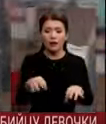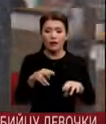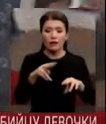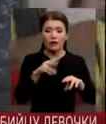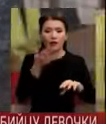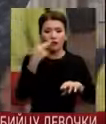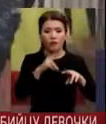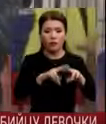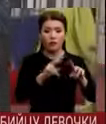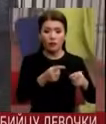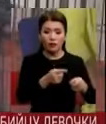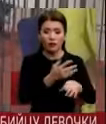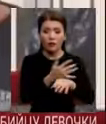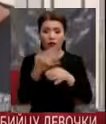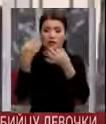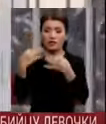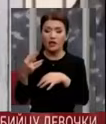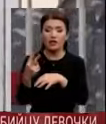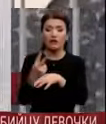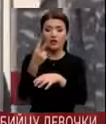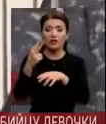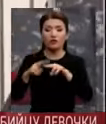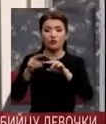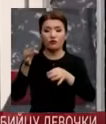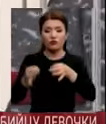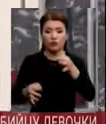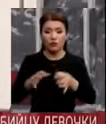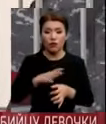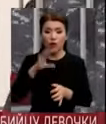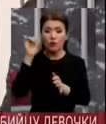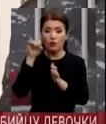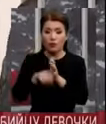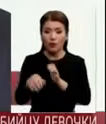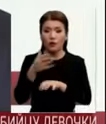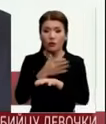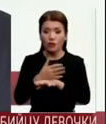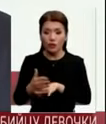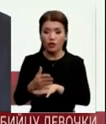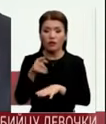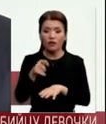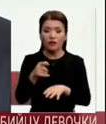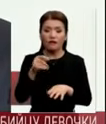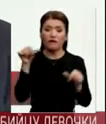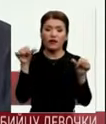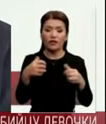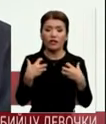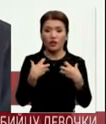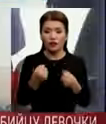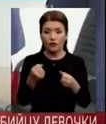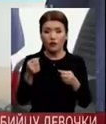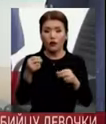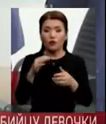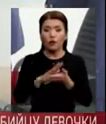рецидивиста после второго преступления. Он был дважды судим. Сначала отсидел за убийство, а после за нанесение тяжкого вреда здоровью был